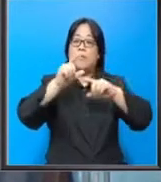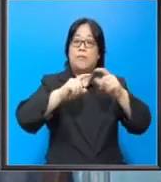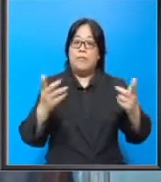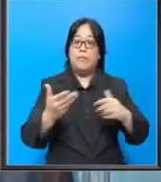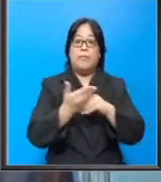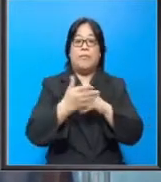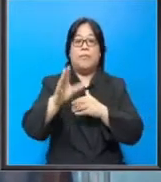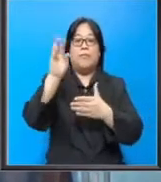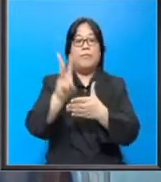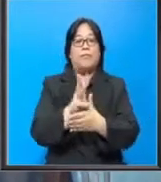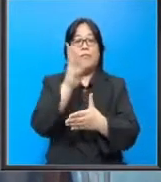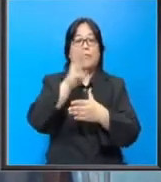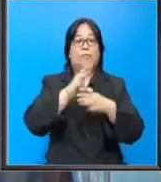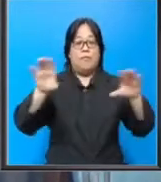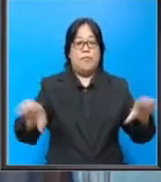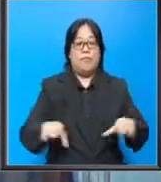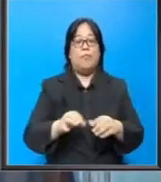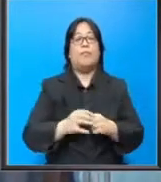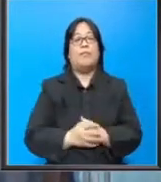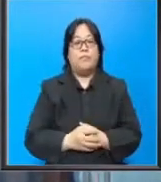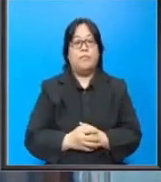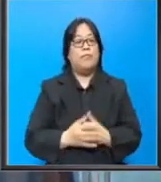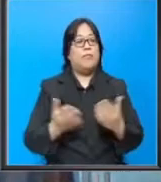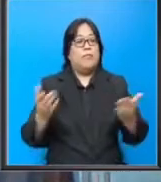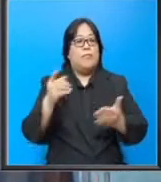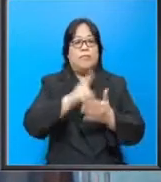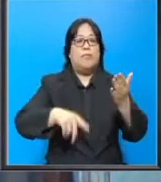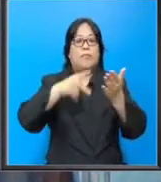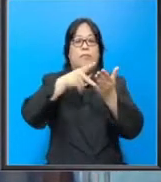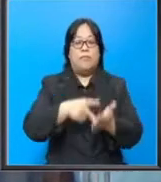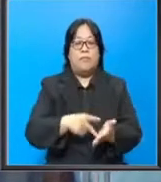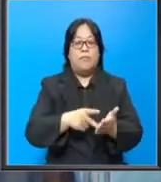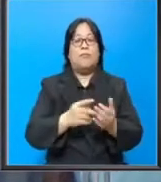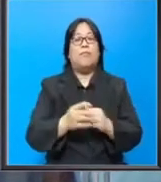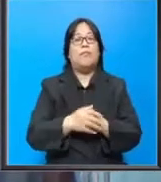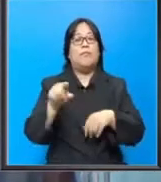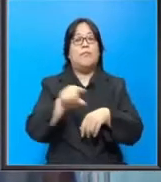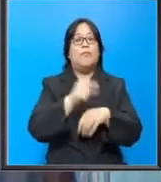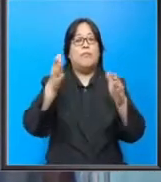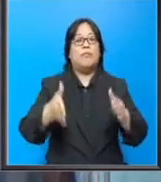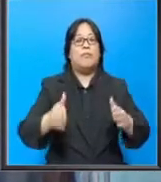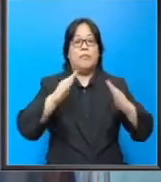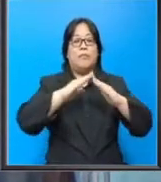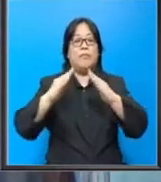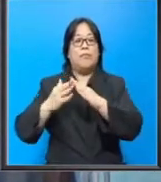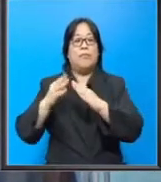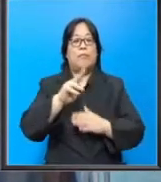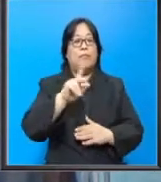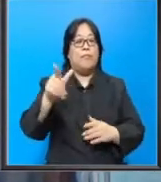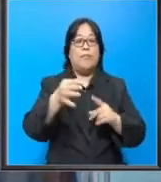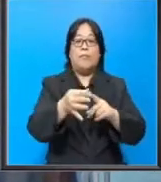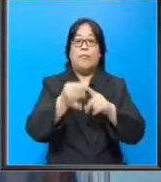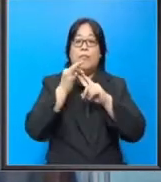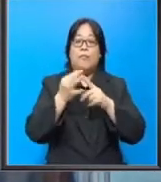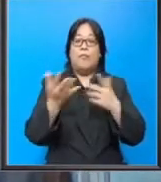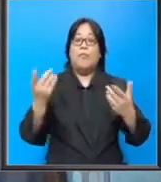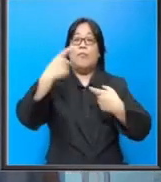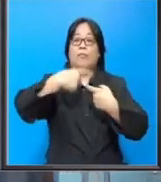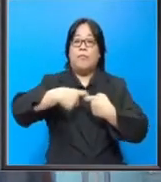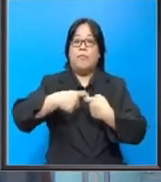selepas 6 bulan pelaksanaannya nanti Apakah kesan kepada pengguna ibukota terutama